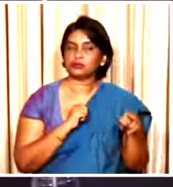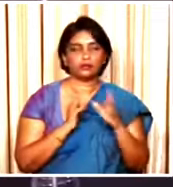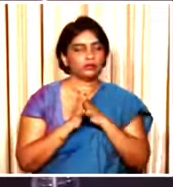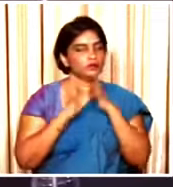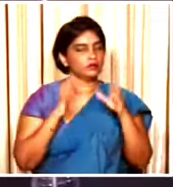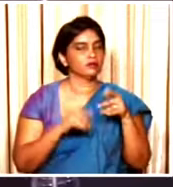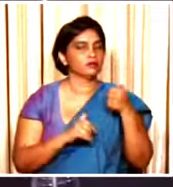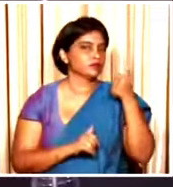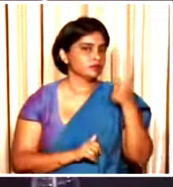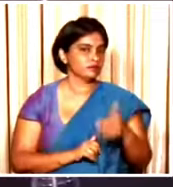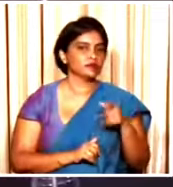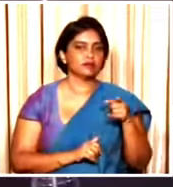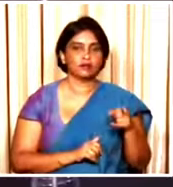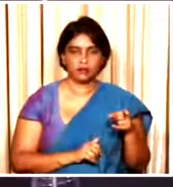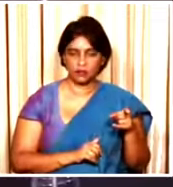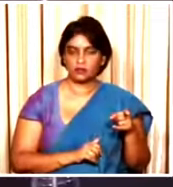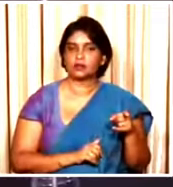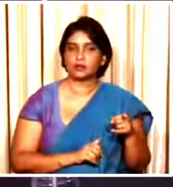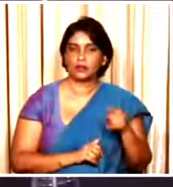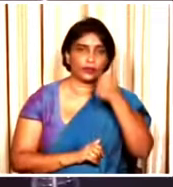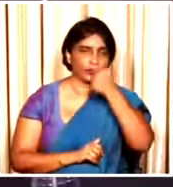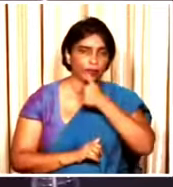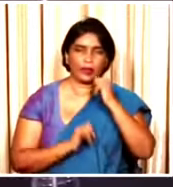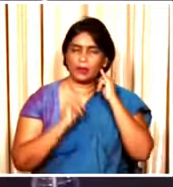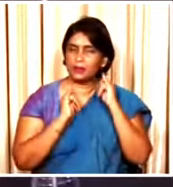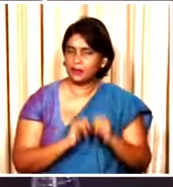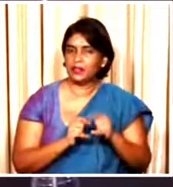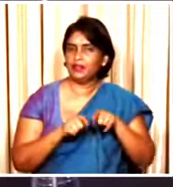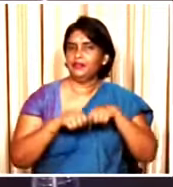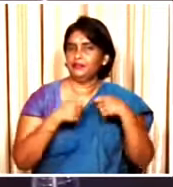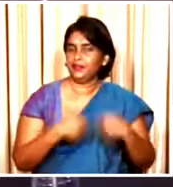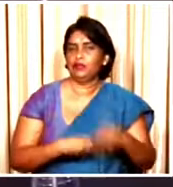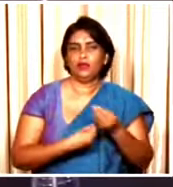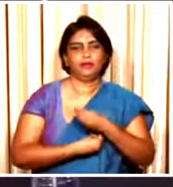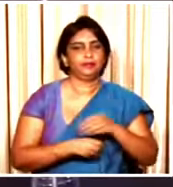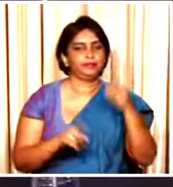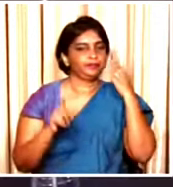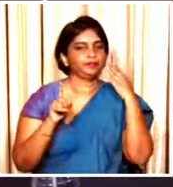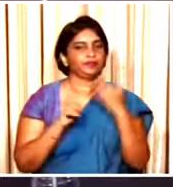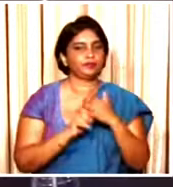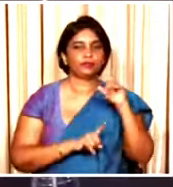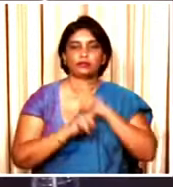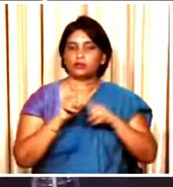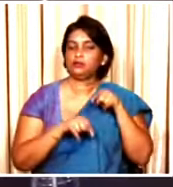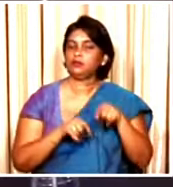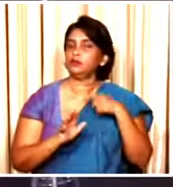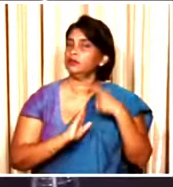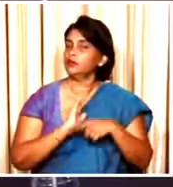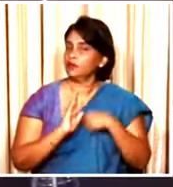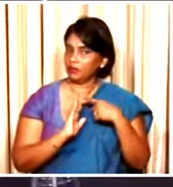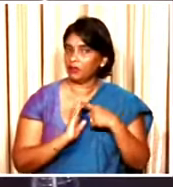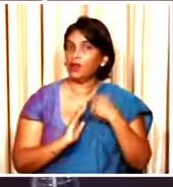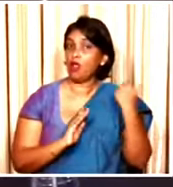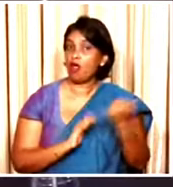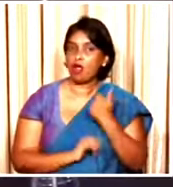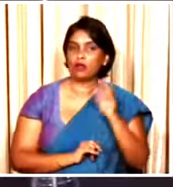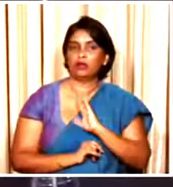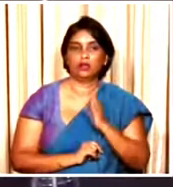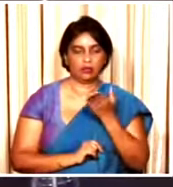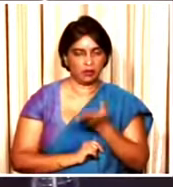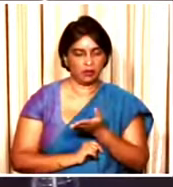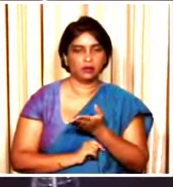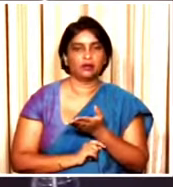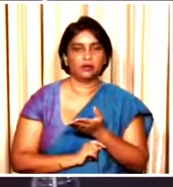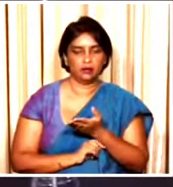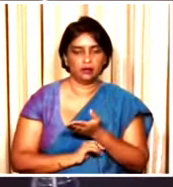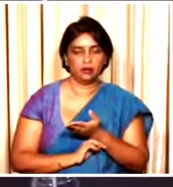ඉතාම අත්‍යවශ්‍යයි. වංචාව දූෂණය නාස්තිය පිළිබඳව කතා කරන එක මේ රටේ අලුත් දෙයක් නෙවෙයි.